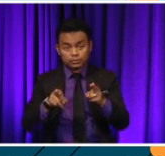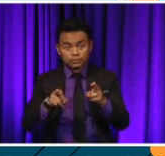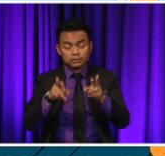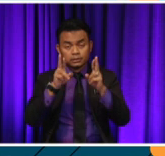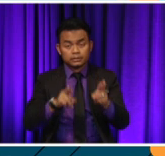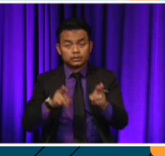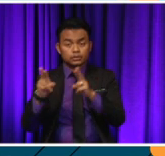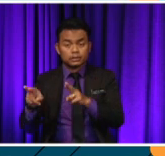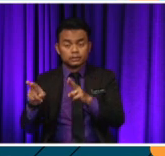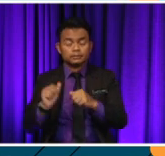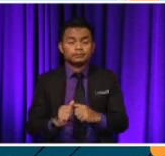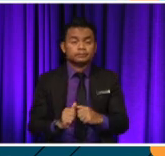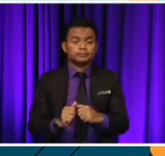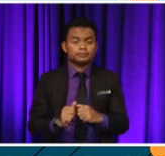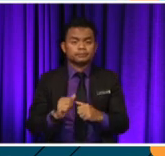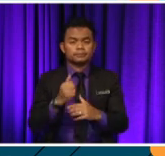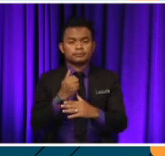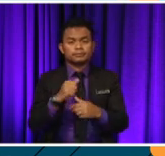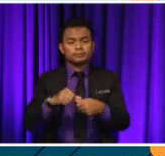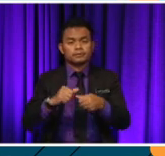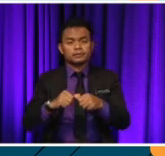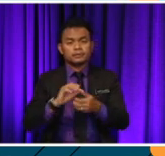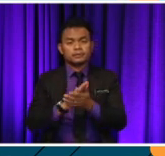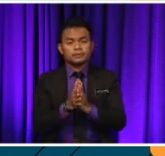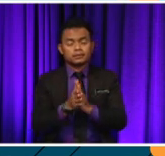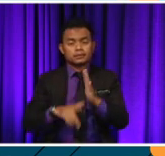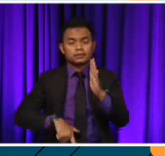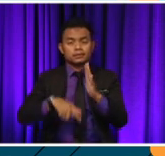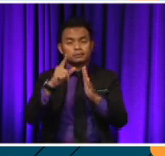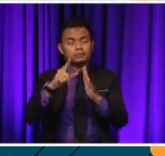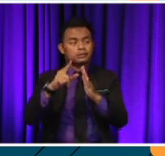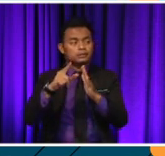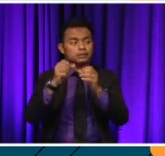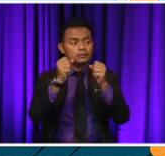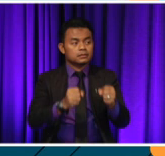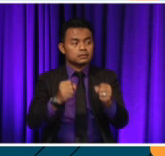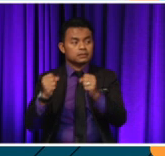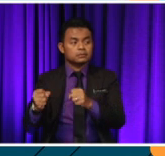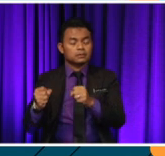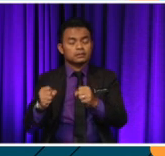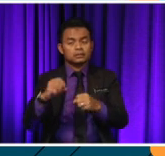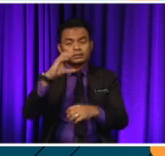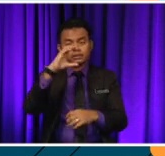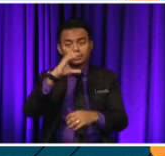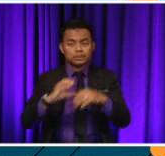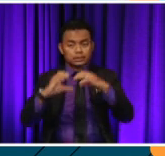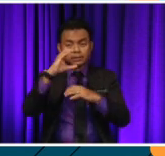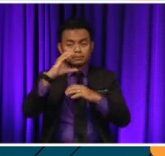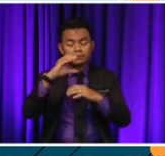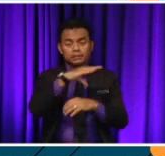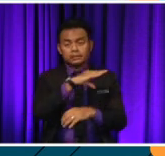Oh generasi agar menjadi lebih sistematik chef dan berkesan Oke mana yang